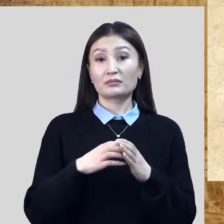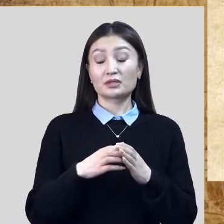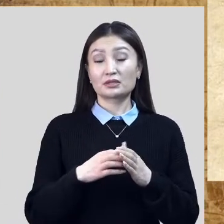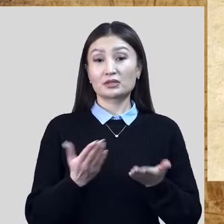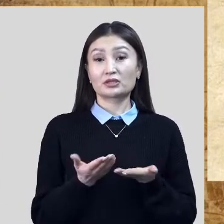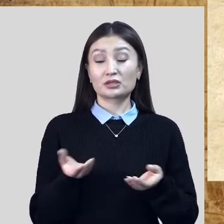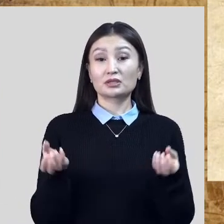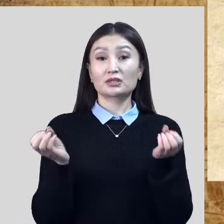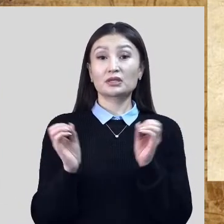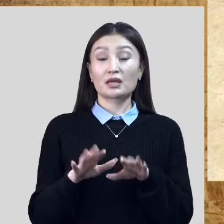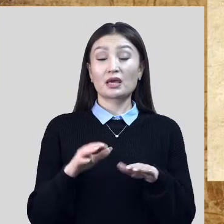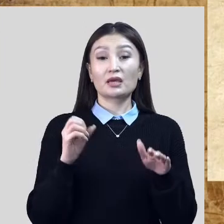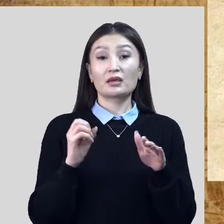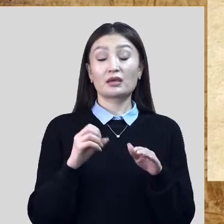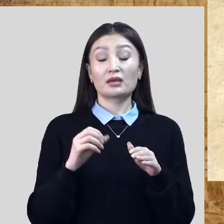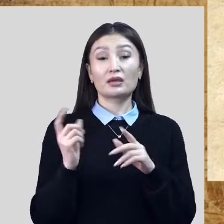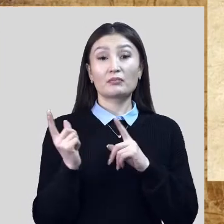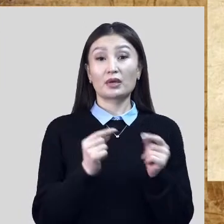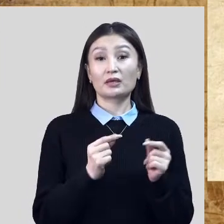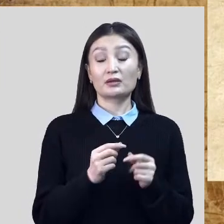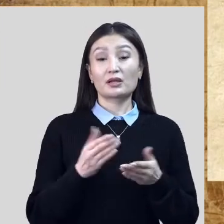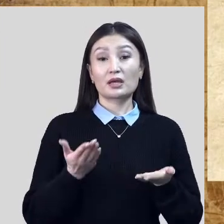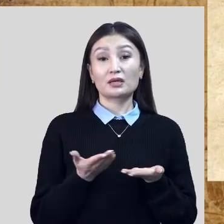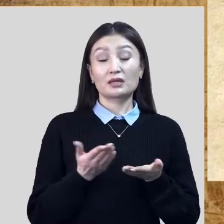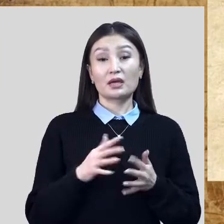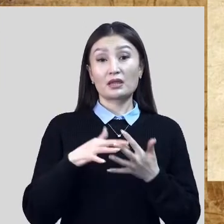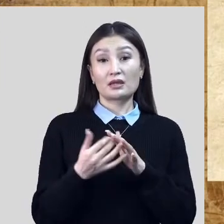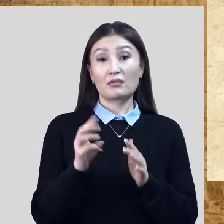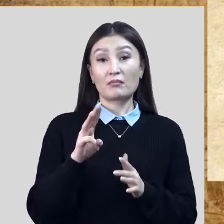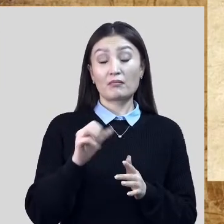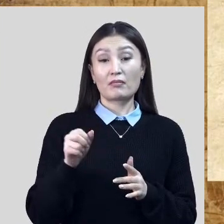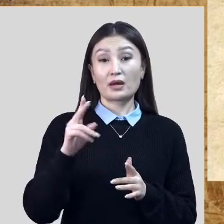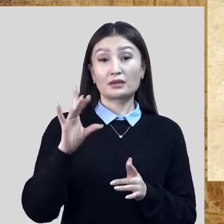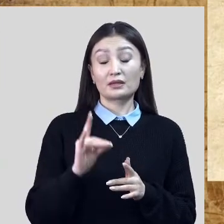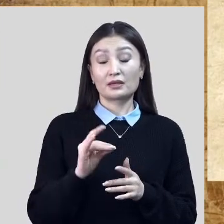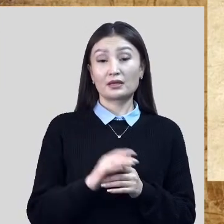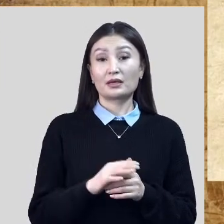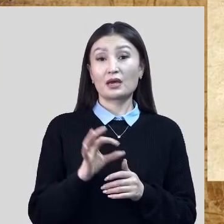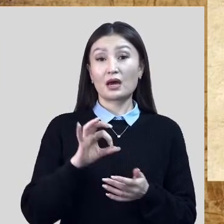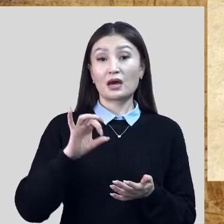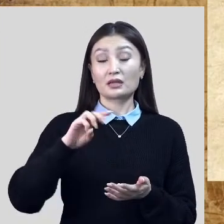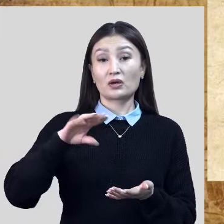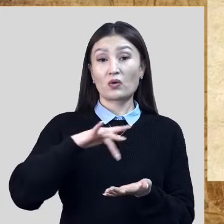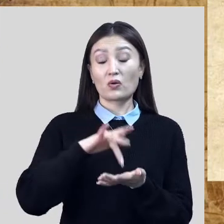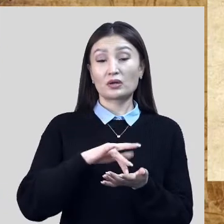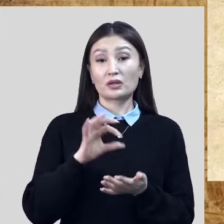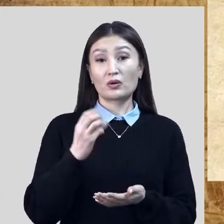жизнь, царица покинула свои владения и поселилась в деревне Мады, неподалеку от города